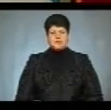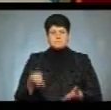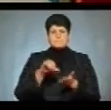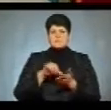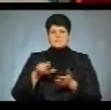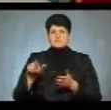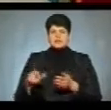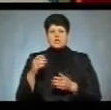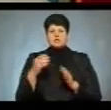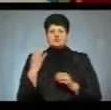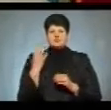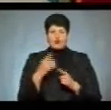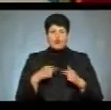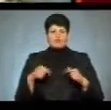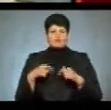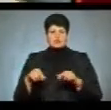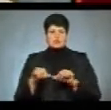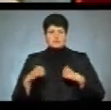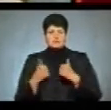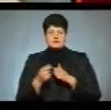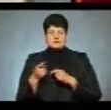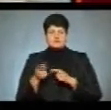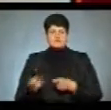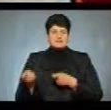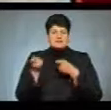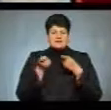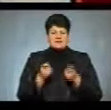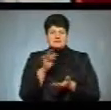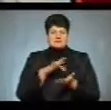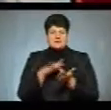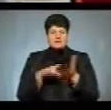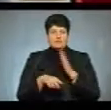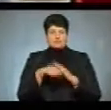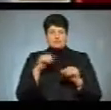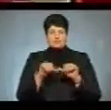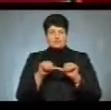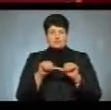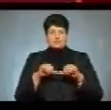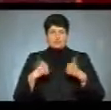Представники чотирьох окружних комісій Тернопільщини відвезли виборчі протоколи до Центральної виборчої комісії.